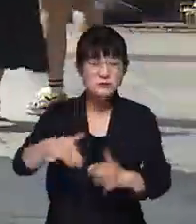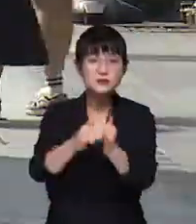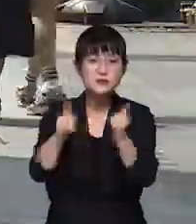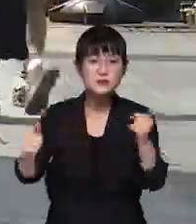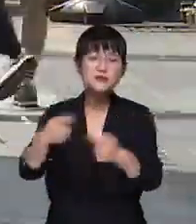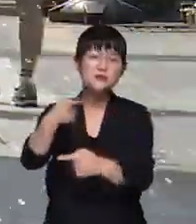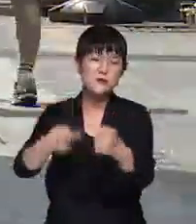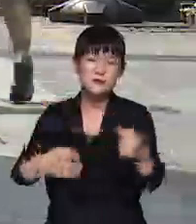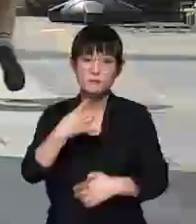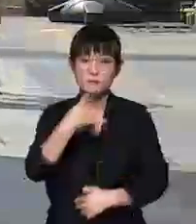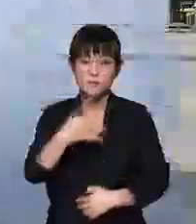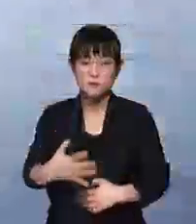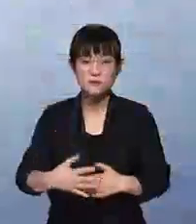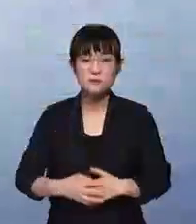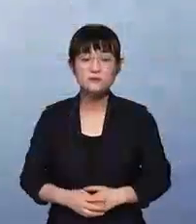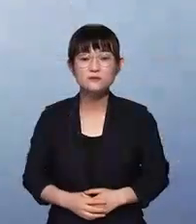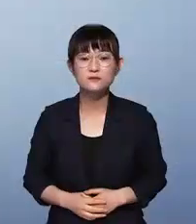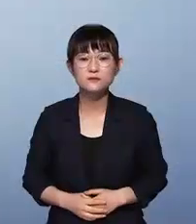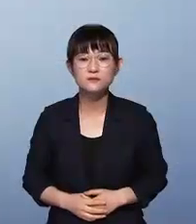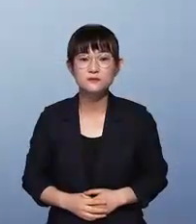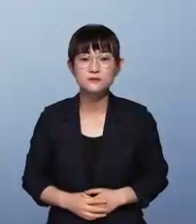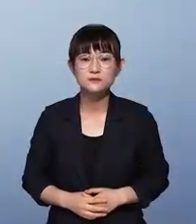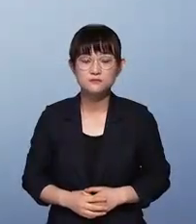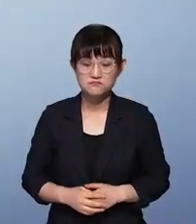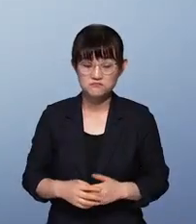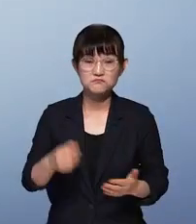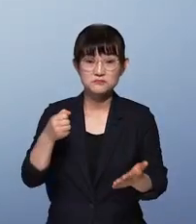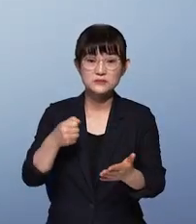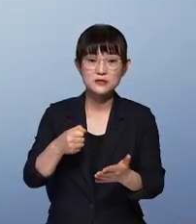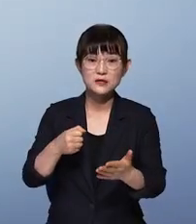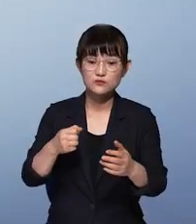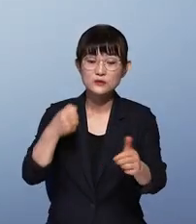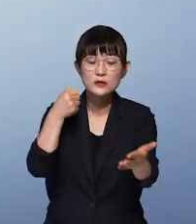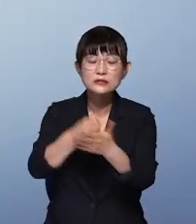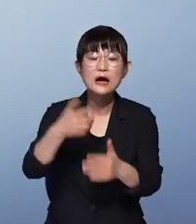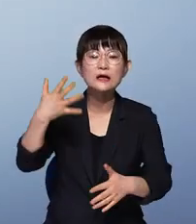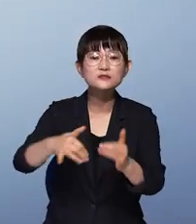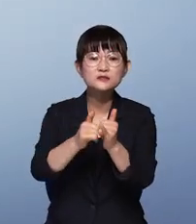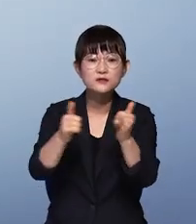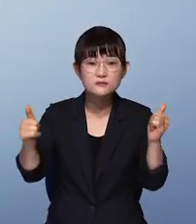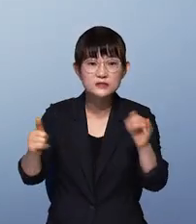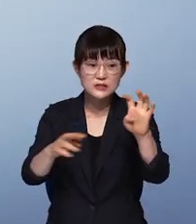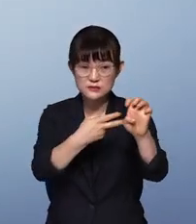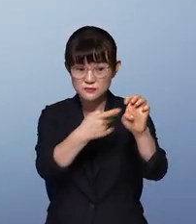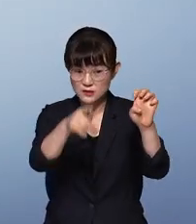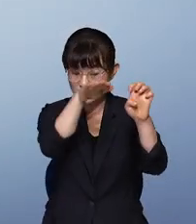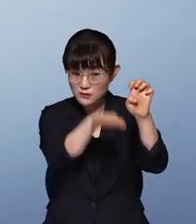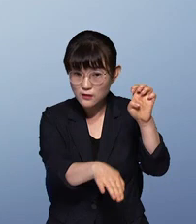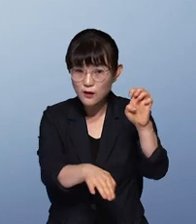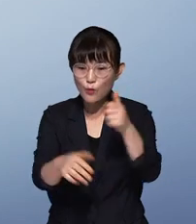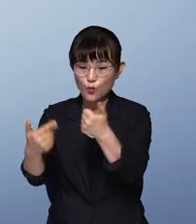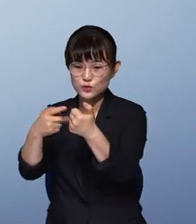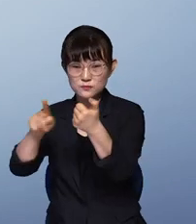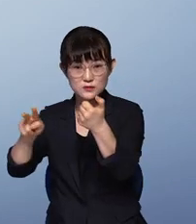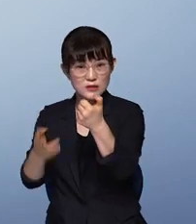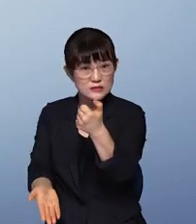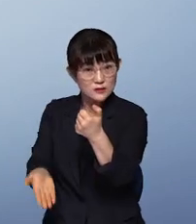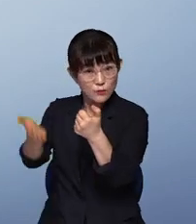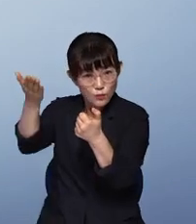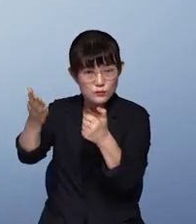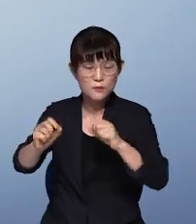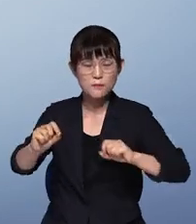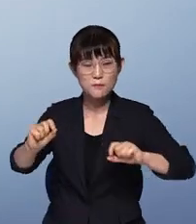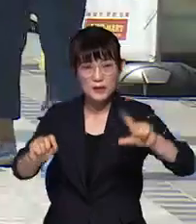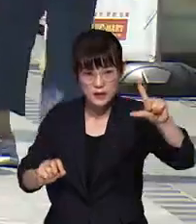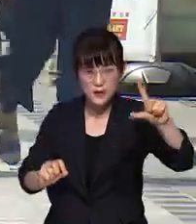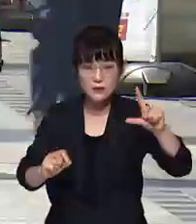않습니다. 동남을의 연령대별 부동층을 살펴보면 40대 이하가 50대 이상에 비해 상대적으로